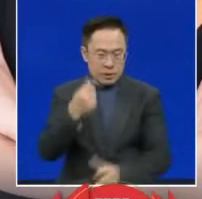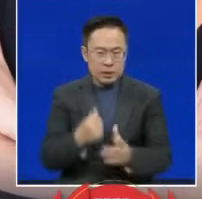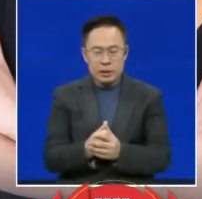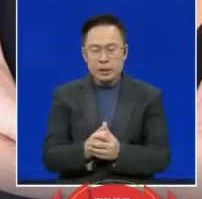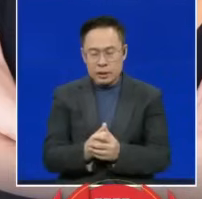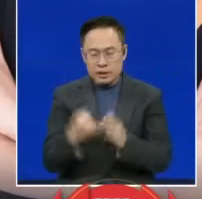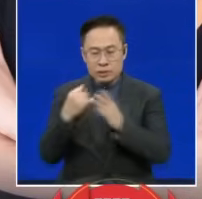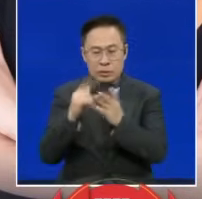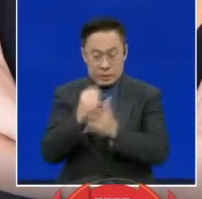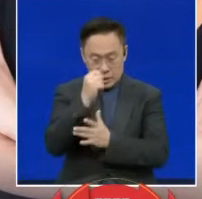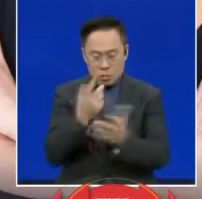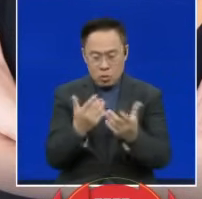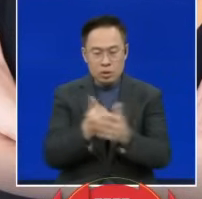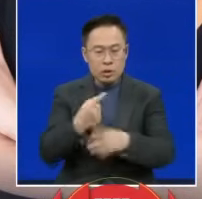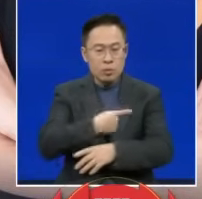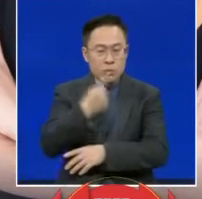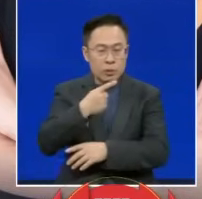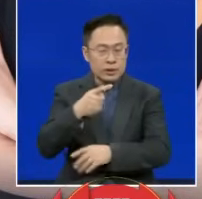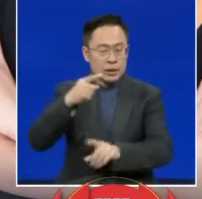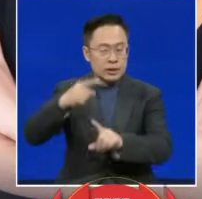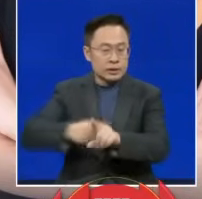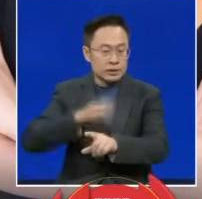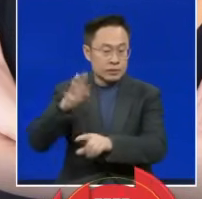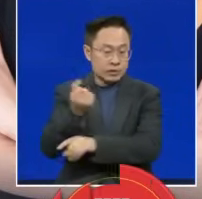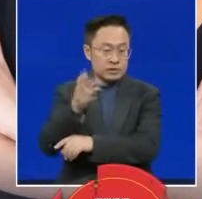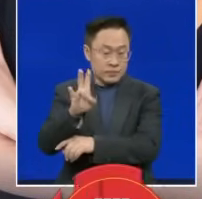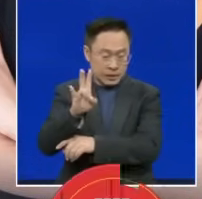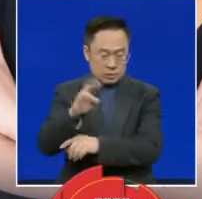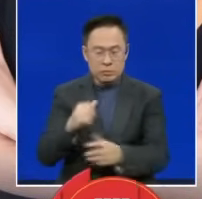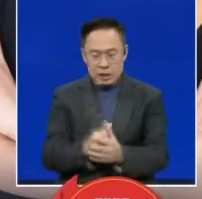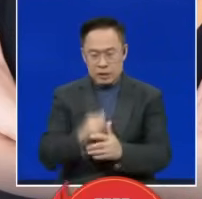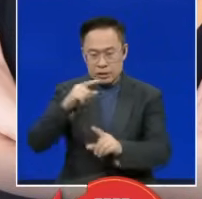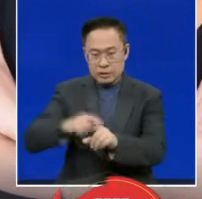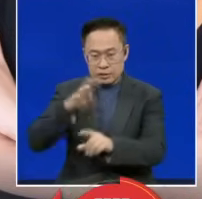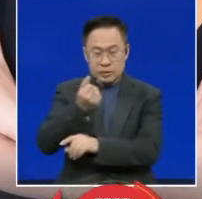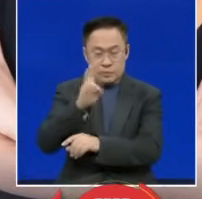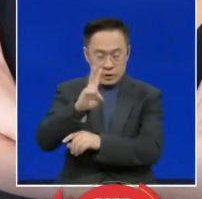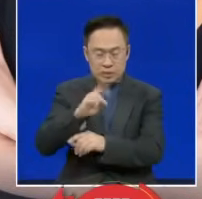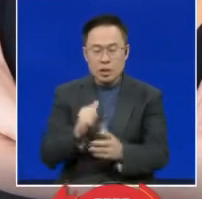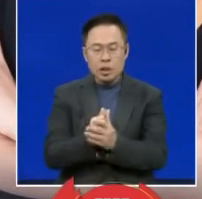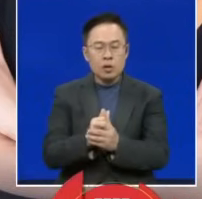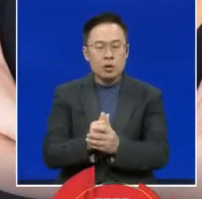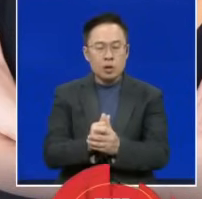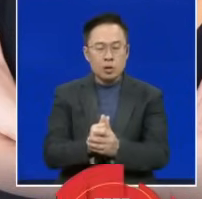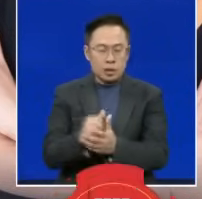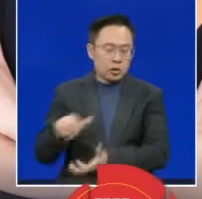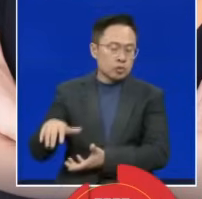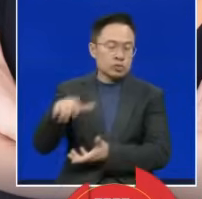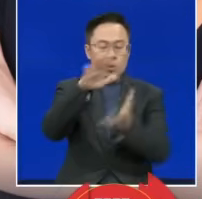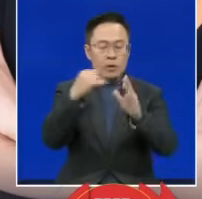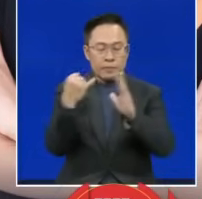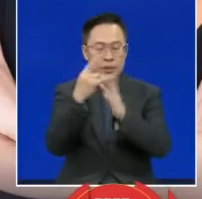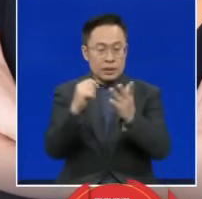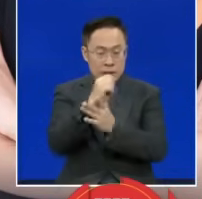หลุมฝังกลบที่จังหวัดตากหลังจากวันที่ 17เมษายนเป็นต้นไปและที่ผ่านมาเ่อกทมเองประกาศโรงงานเป็น